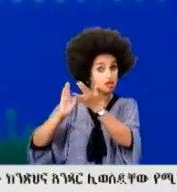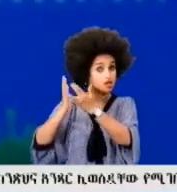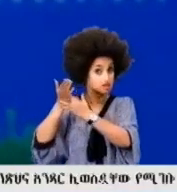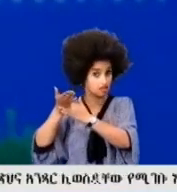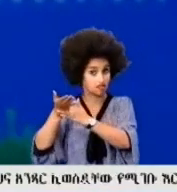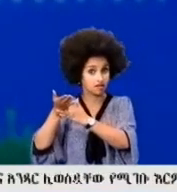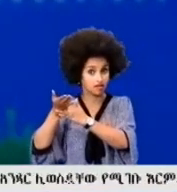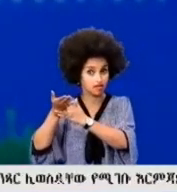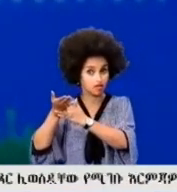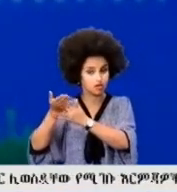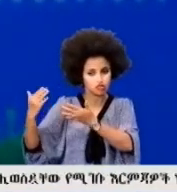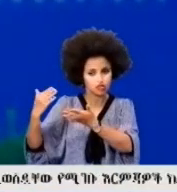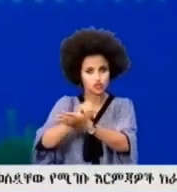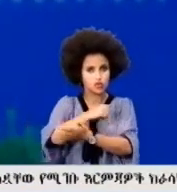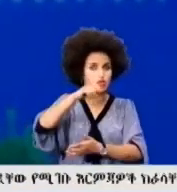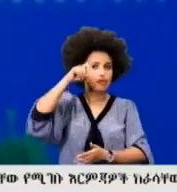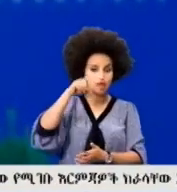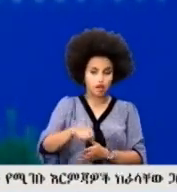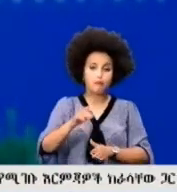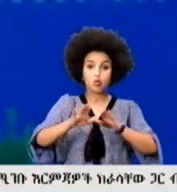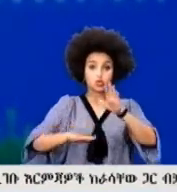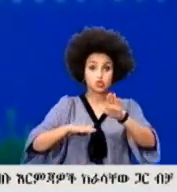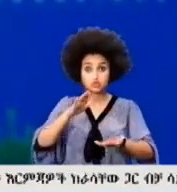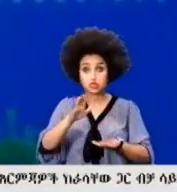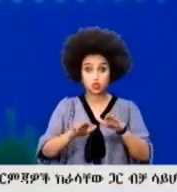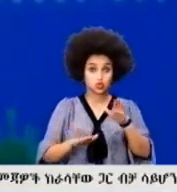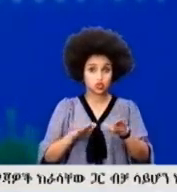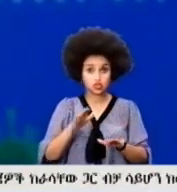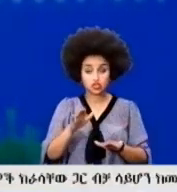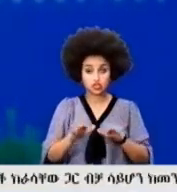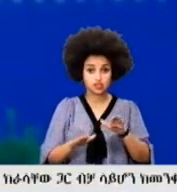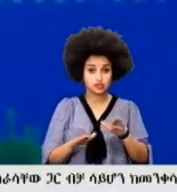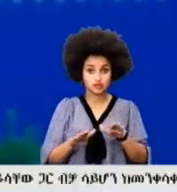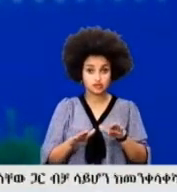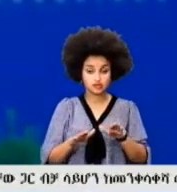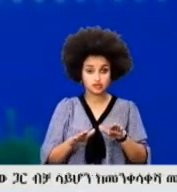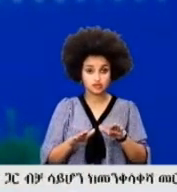አንጻር ሊወስዷቸው የሚገቡ እርምጃዎች